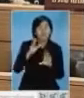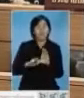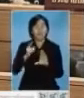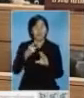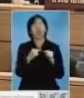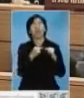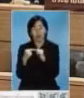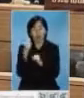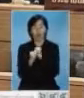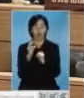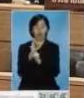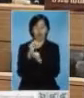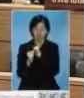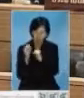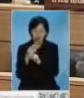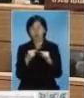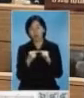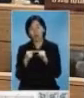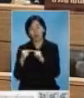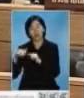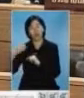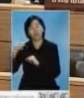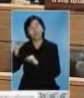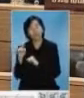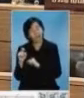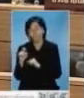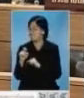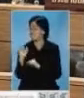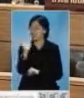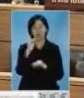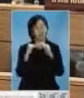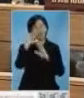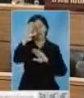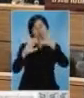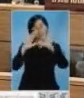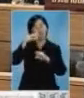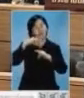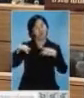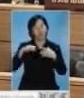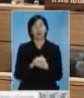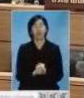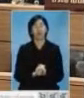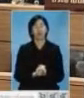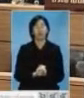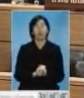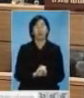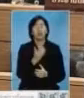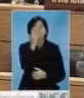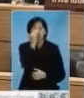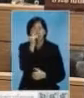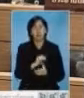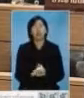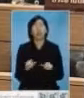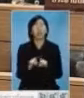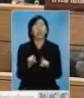ได้ต่อไปเรื่อยๆจนตายผมว่านั่นจะเป็นการทำลายระบบประชาธิปไตยในประเทศไม่ใช่สภาสูงนะครับเพราะมันจะไม่มีความ